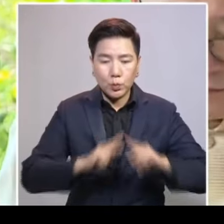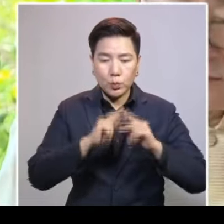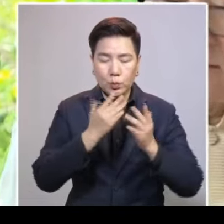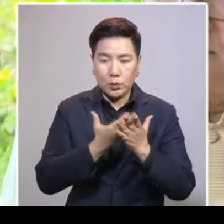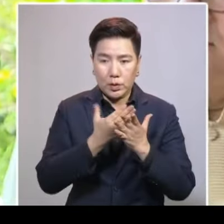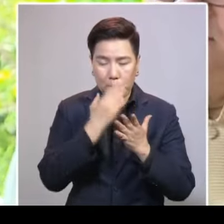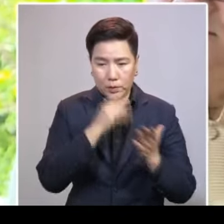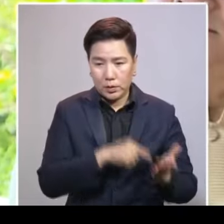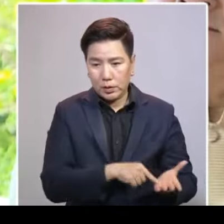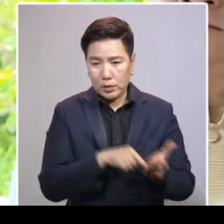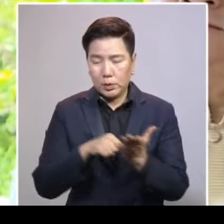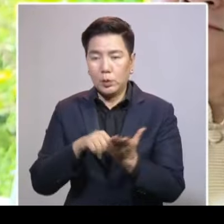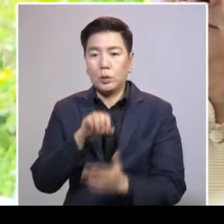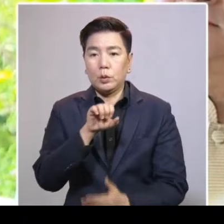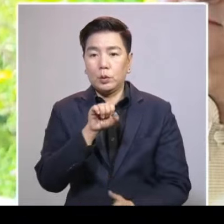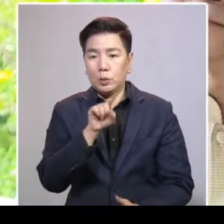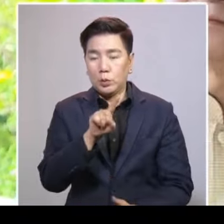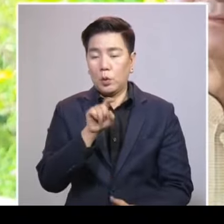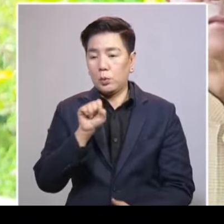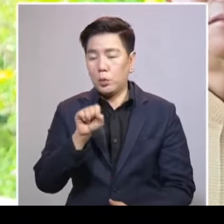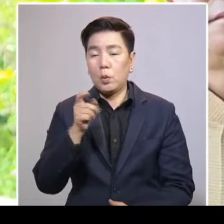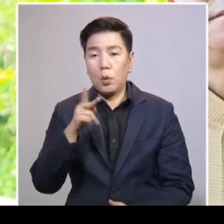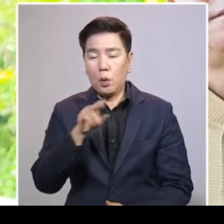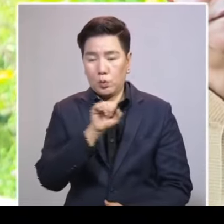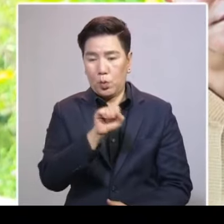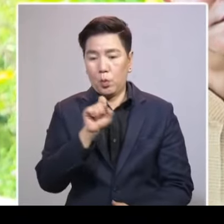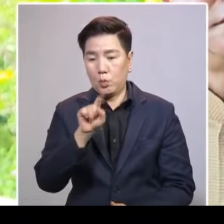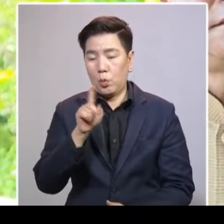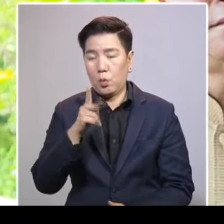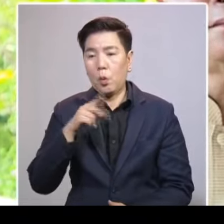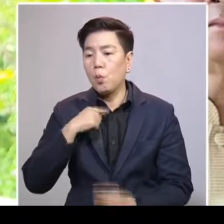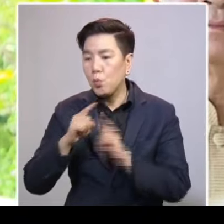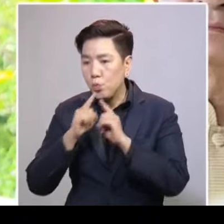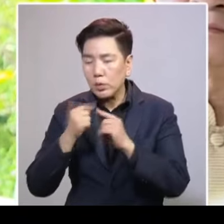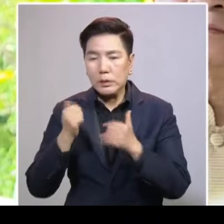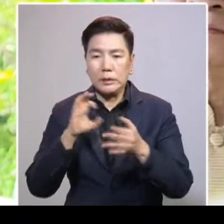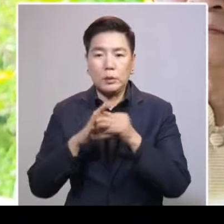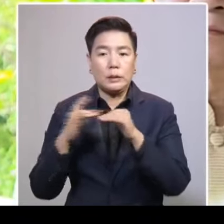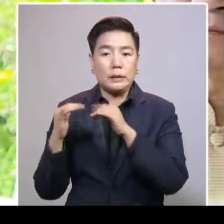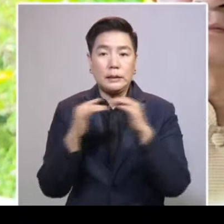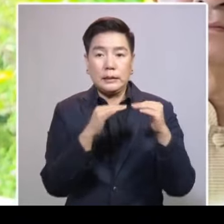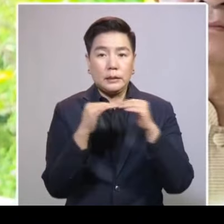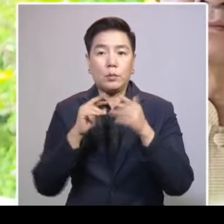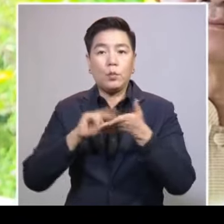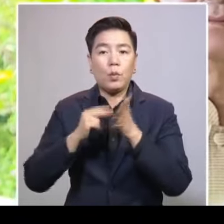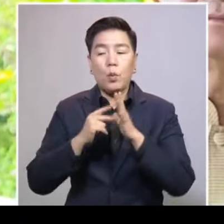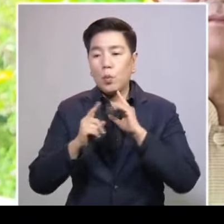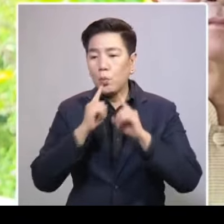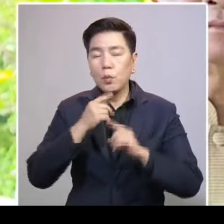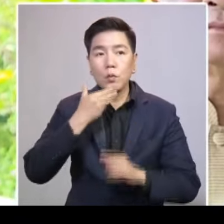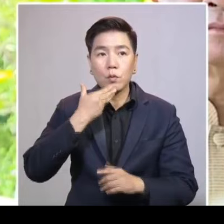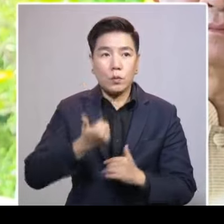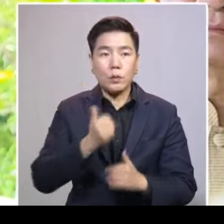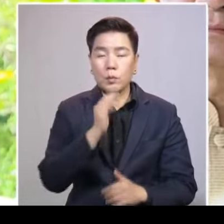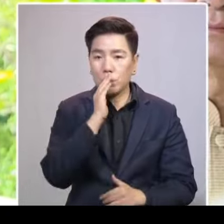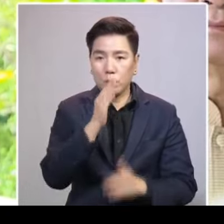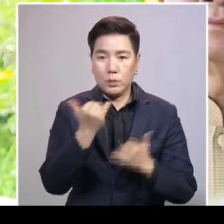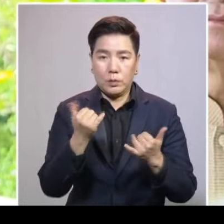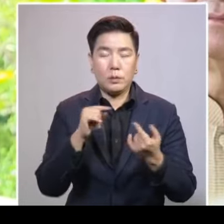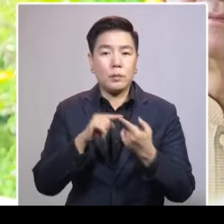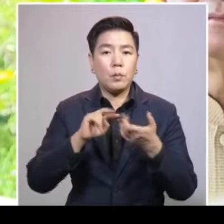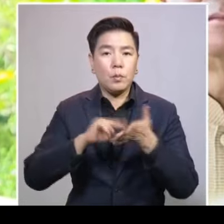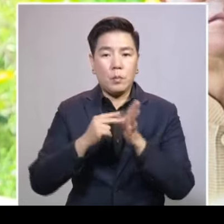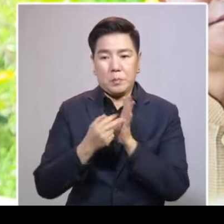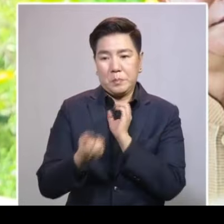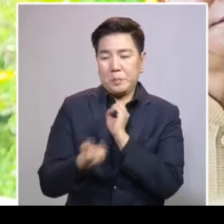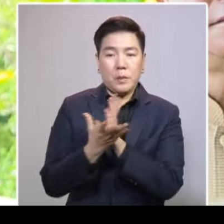ทางด้านสสค.คุยซึ่งผมก็เชื่อมีการคุยกันตลอดอยู่แล้วนะครับการสื่อสารวันนี้เราก็พูดจากันเนี่ยตรงไปตรงมานะครับเป็นการก้าวร้